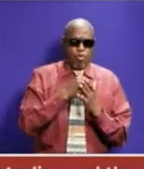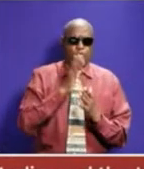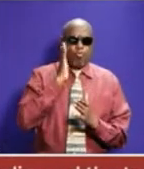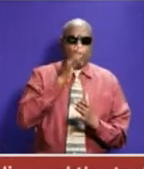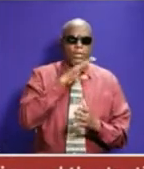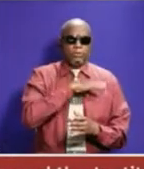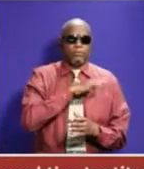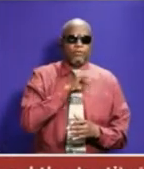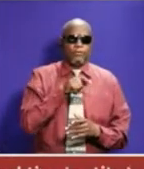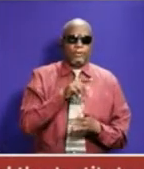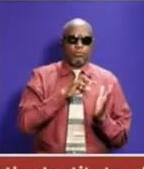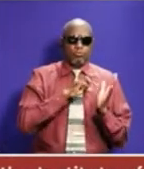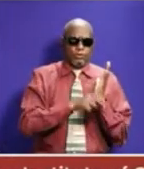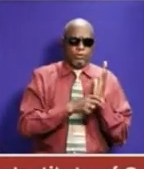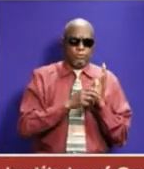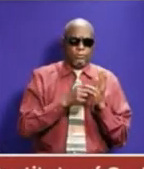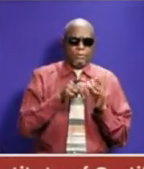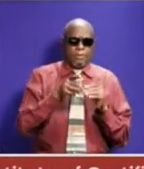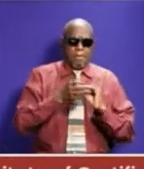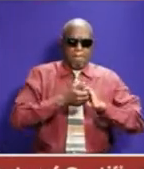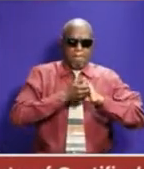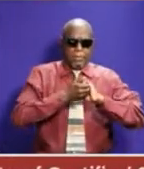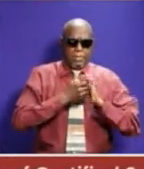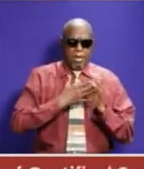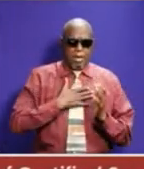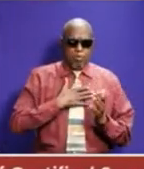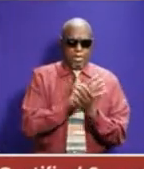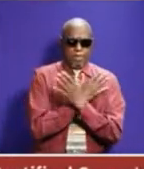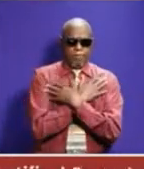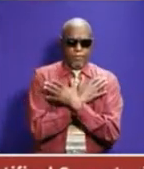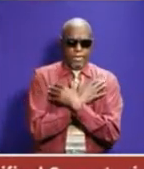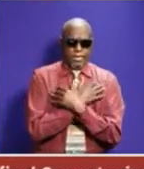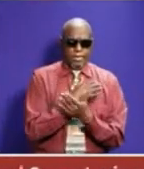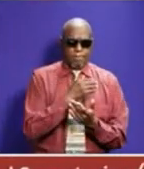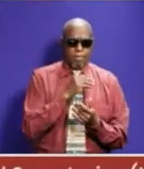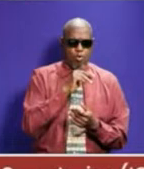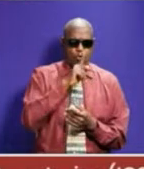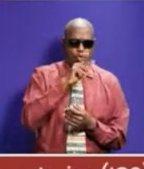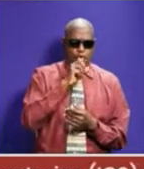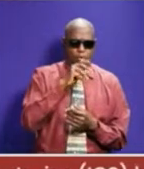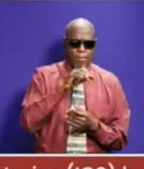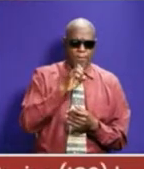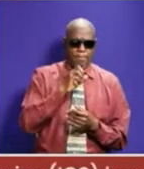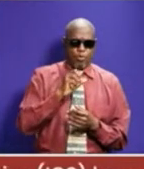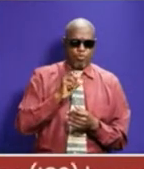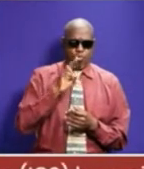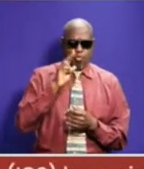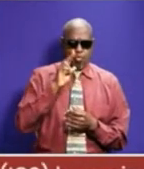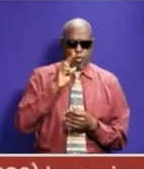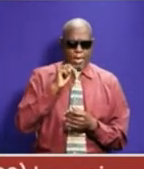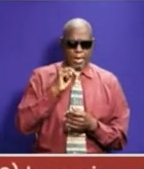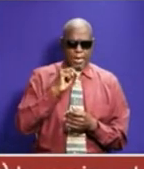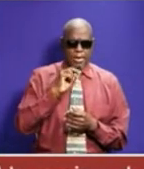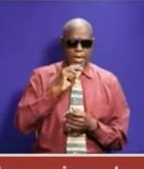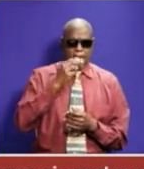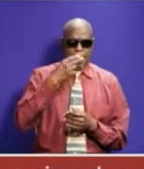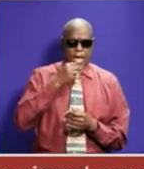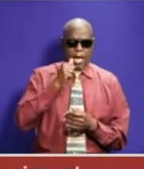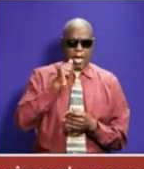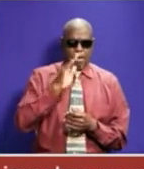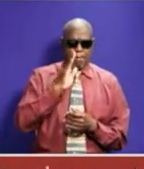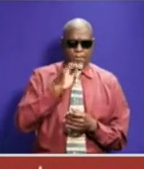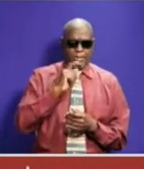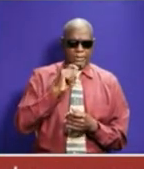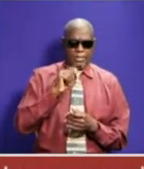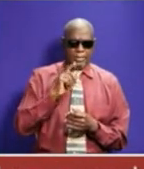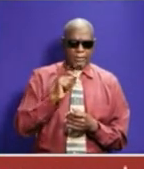Na pia tunashukuru partner wetu, rafiki wetu sana, Mr. Kome wa UN Habitat. Hii unga ambayo imekuja leo